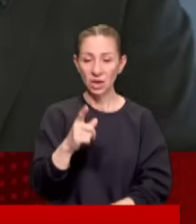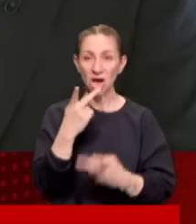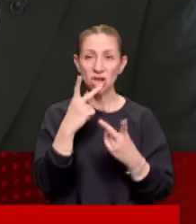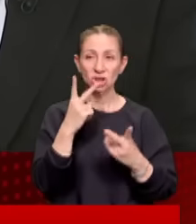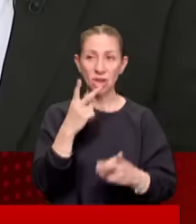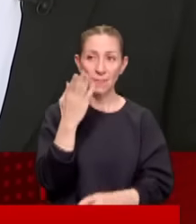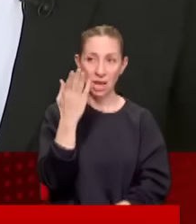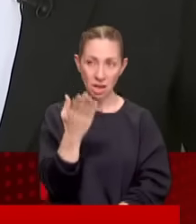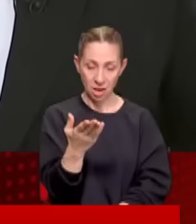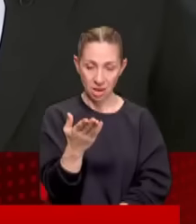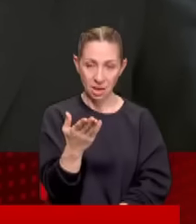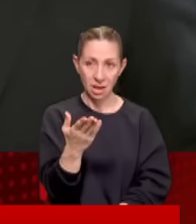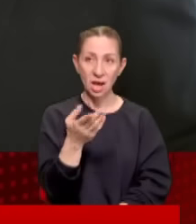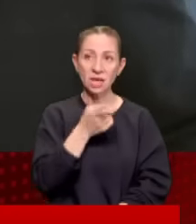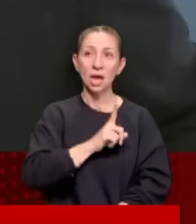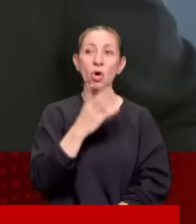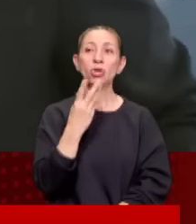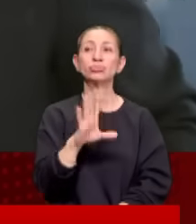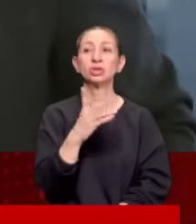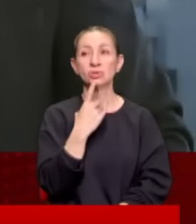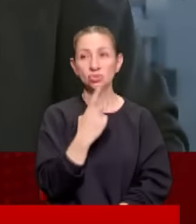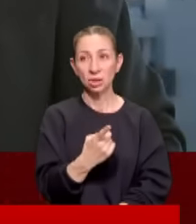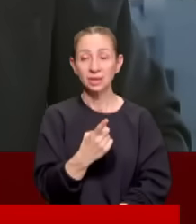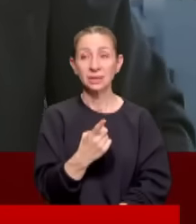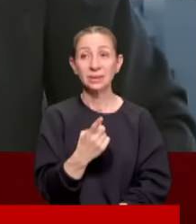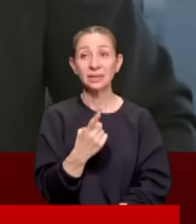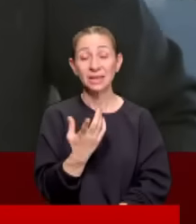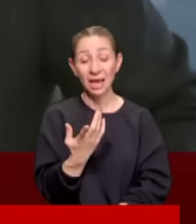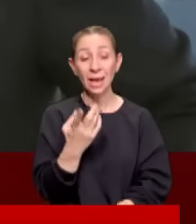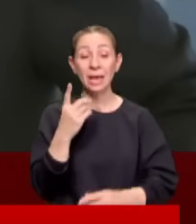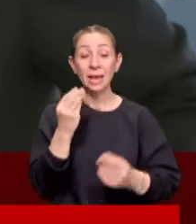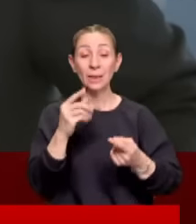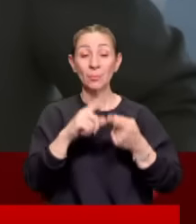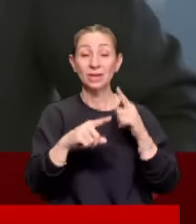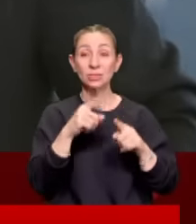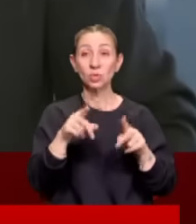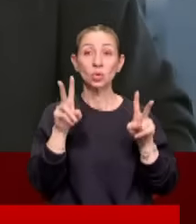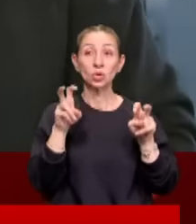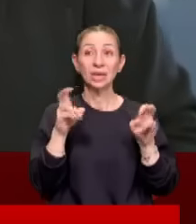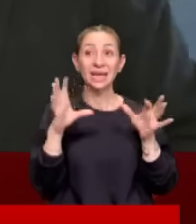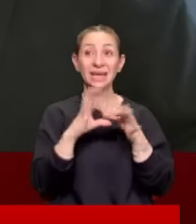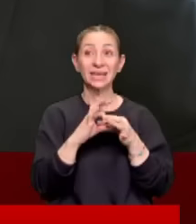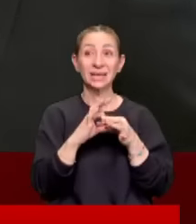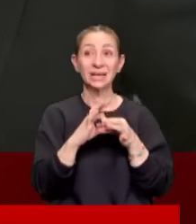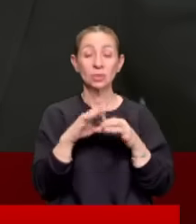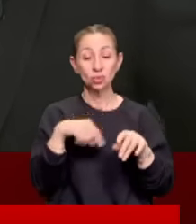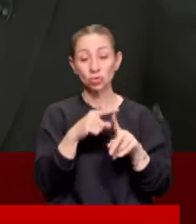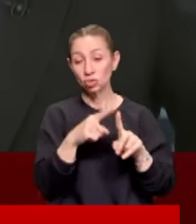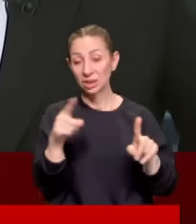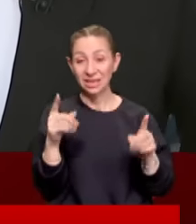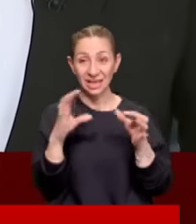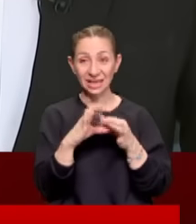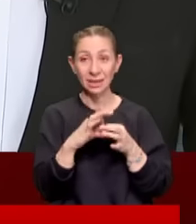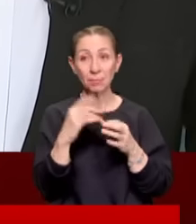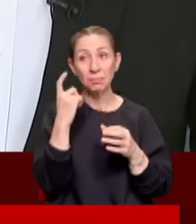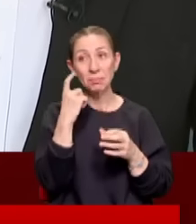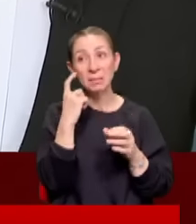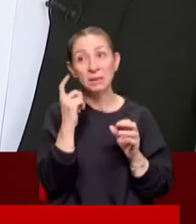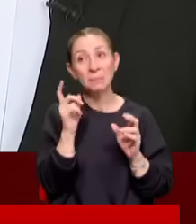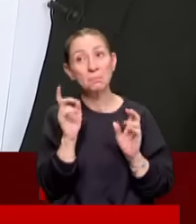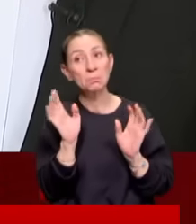olduğu basın açıklamasıyla aday olmayacağını ifade etti. Ve şimdi partimizde bu konuya ilişkin, sürece ilişkin şu an bildiğim